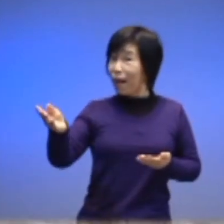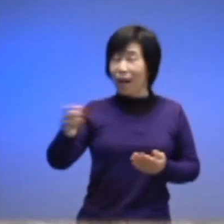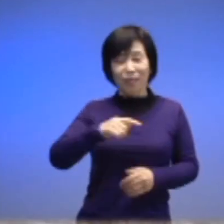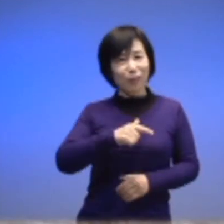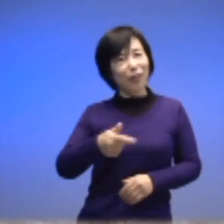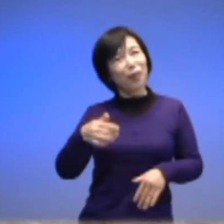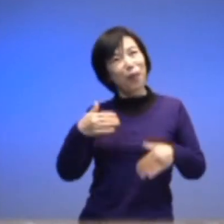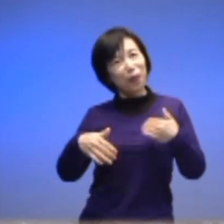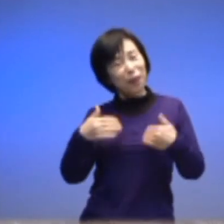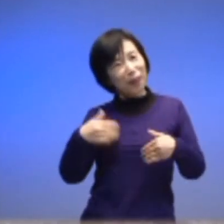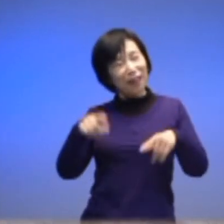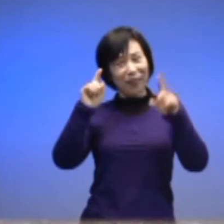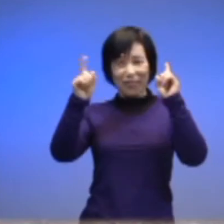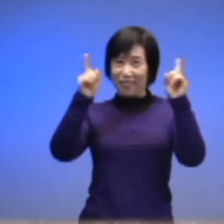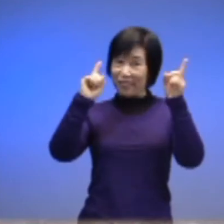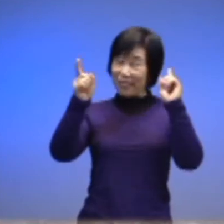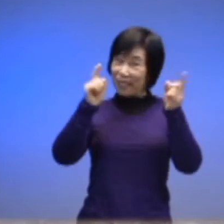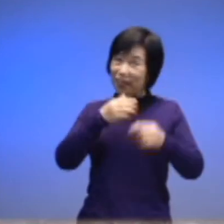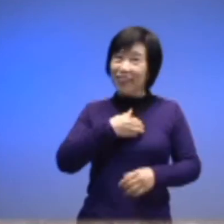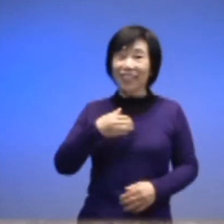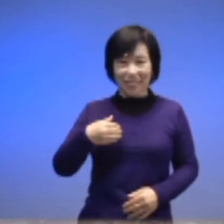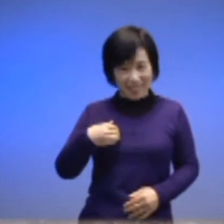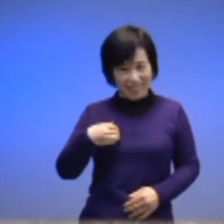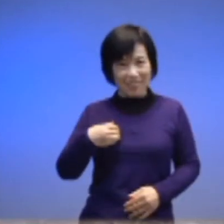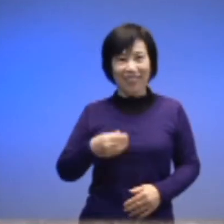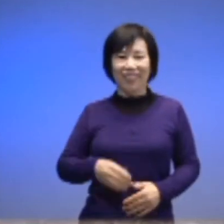ってきていろんなことができそうやね。